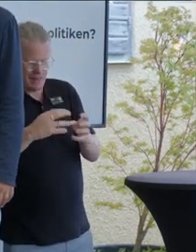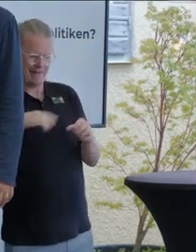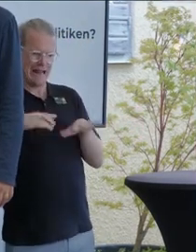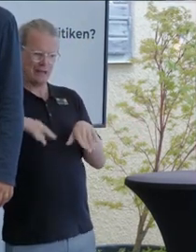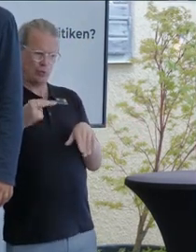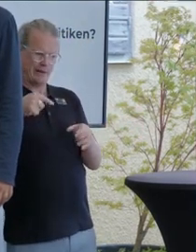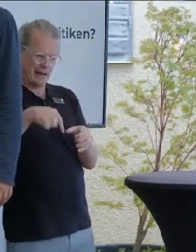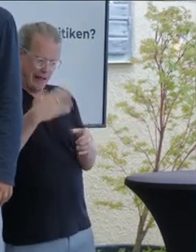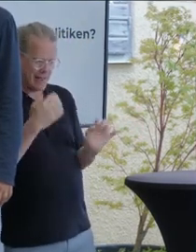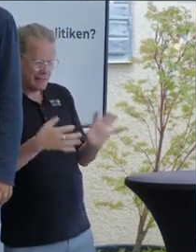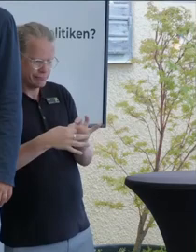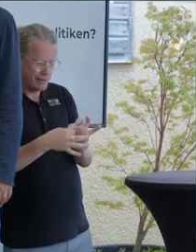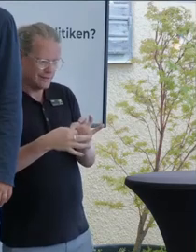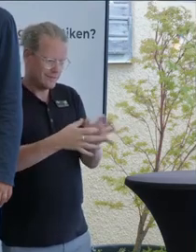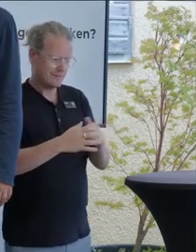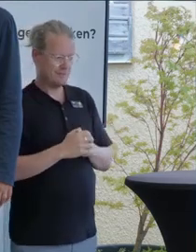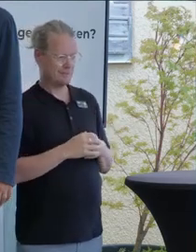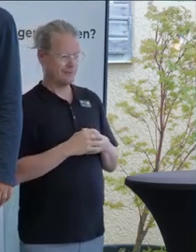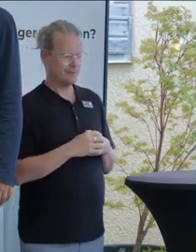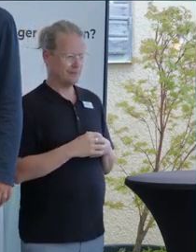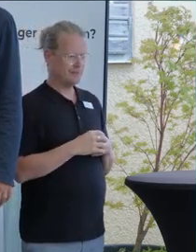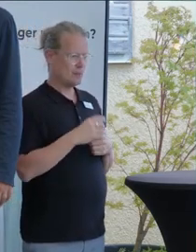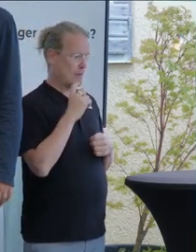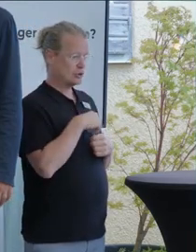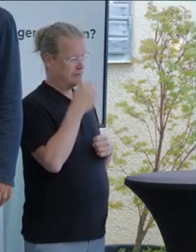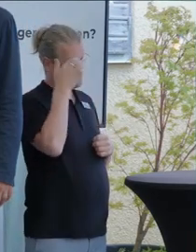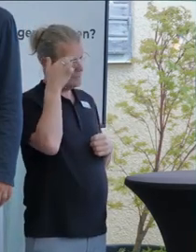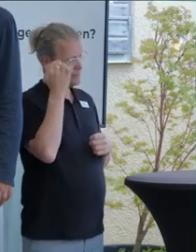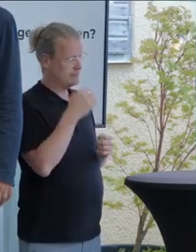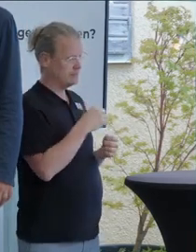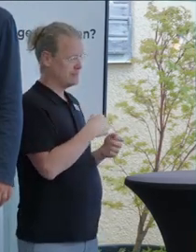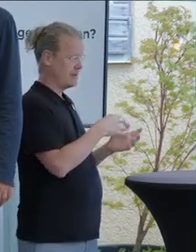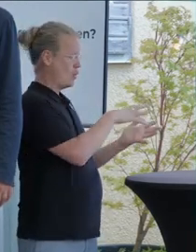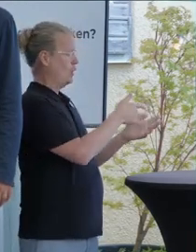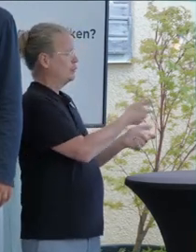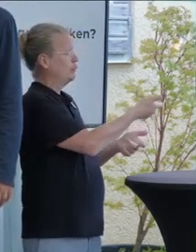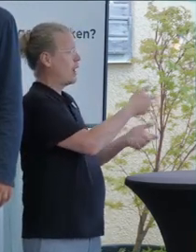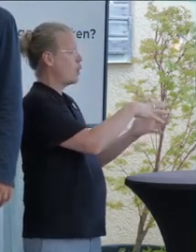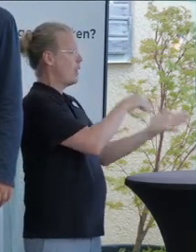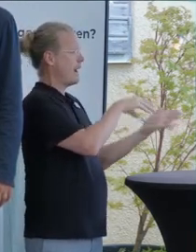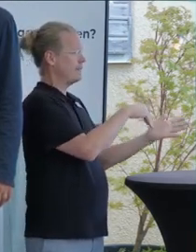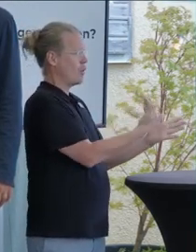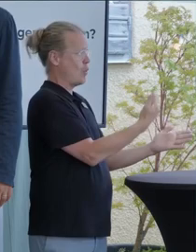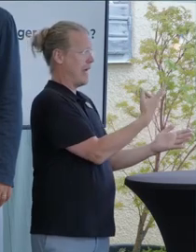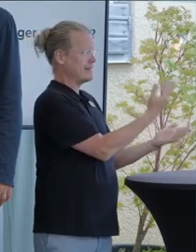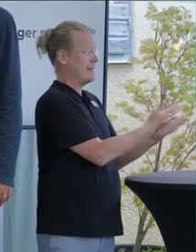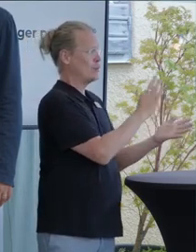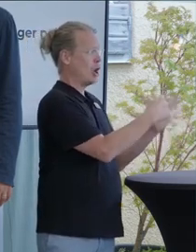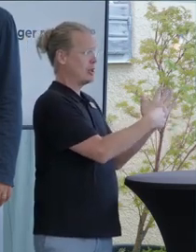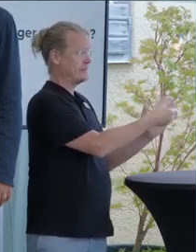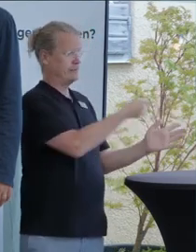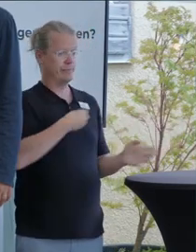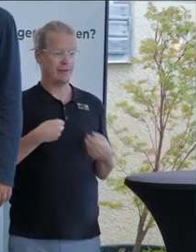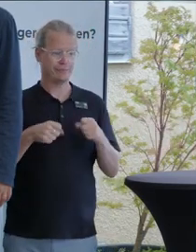kopiera vad andra länder gör rakt av, men det finns ju lärdomar att dra av vad man har gjort i Tyskland eller Italien eller Slovenien, så att man kan se